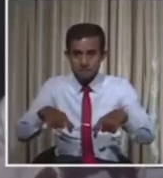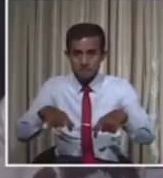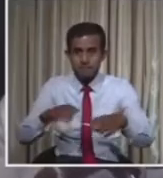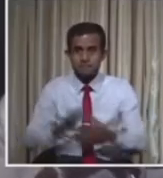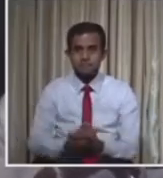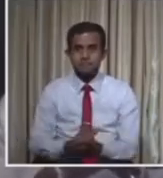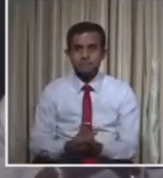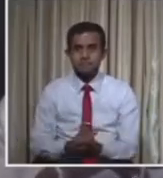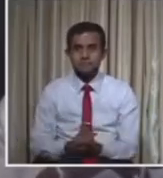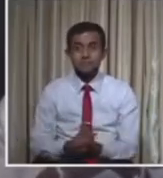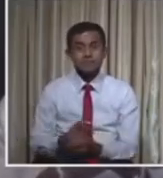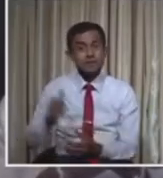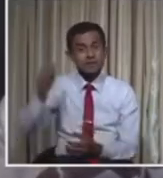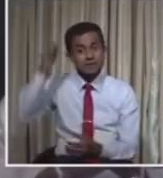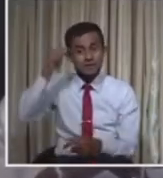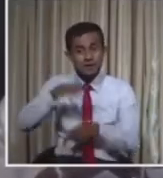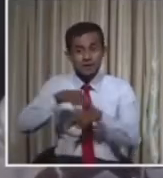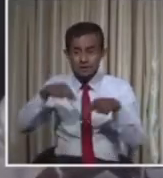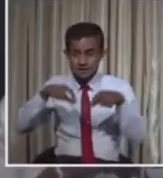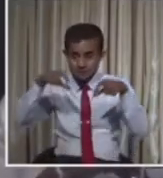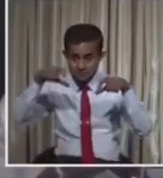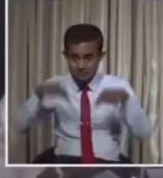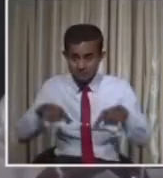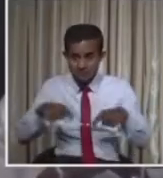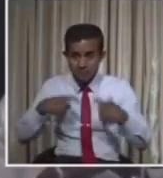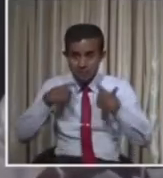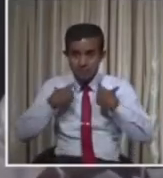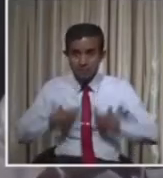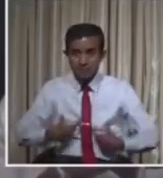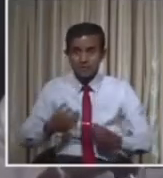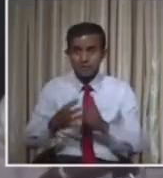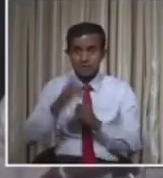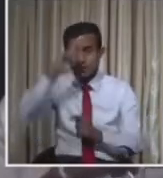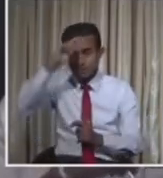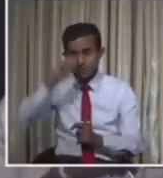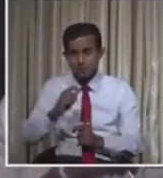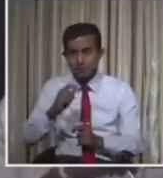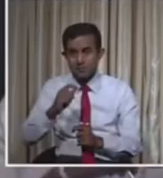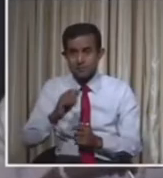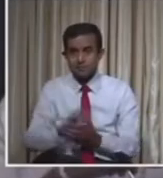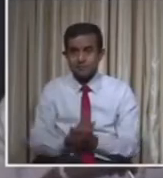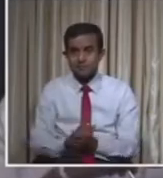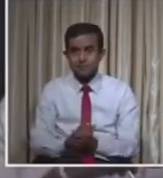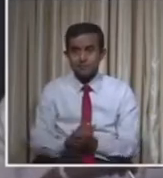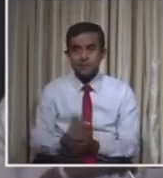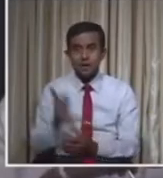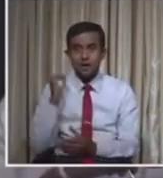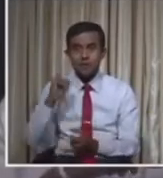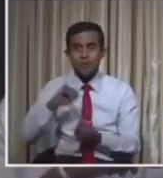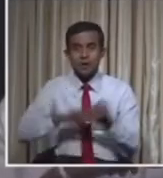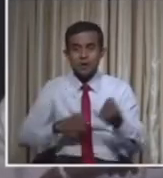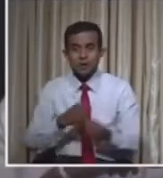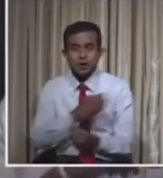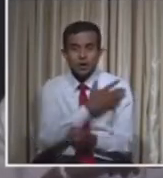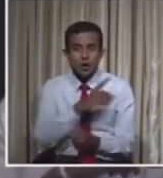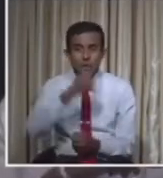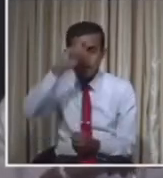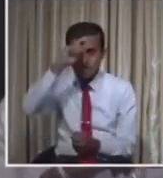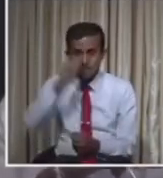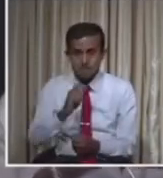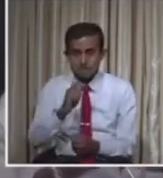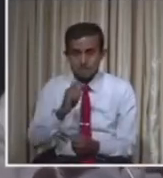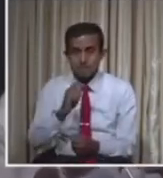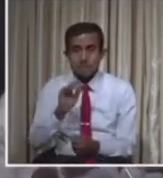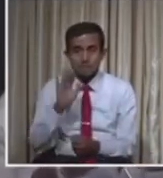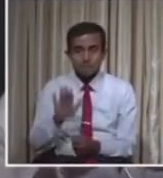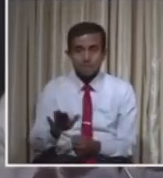කරන්නේ එදා ඒ ගඩොල තියෙනකොට මහින්ද රාජපක්ෂ ජනාධිපතිතුමා ආරක්ෂක ලේකම් ගෝඨාභය රාජපක්ෂ